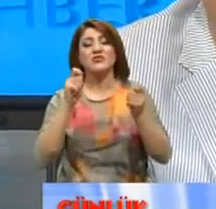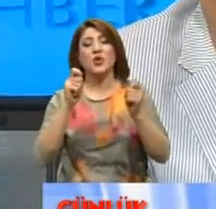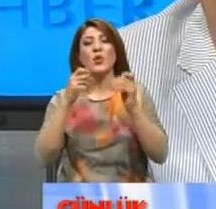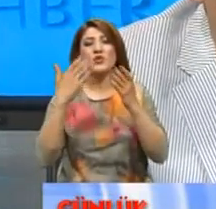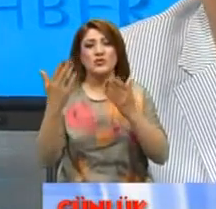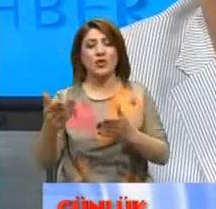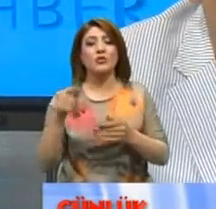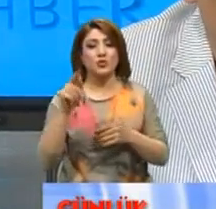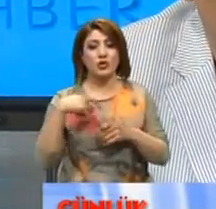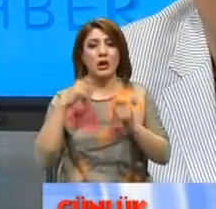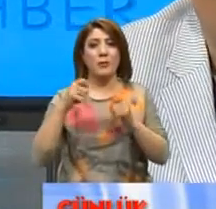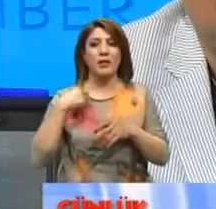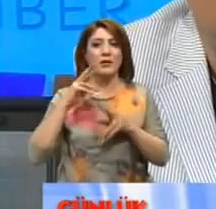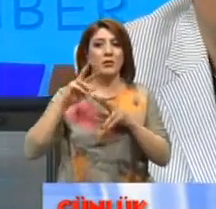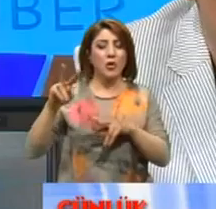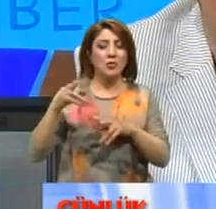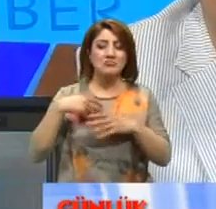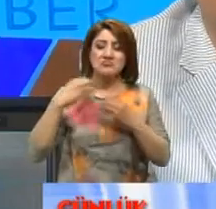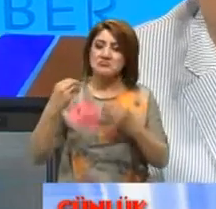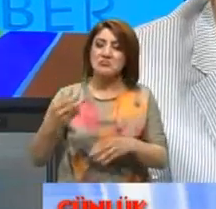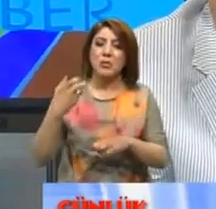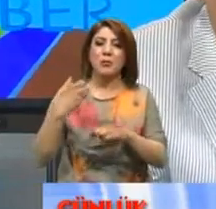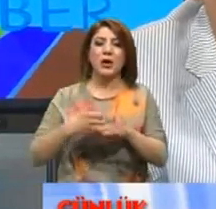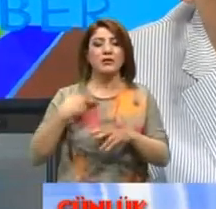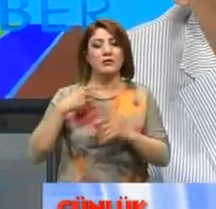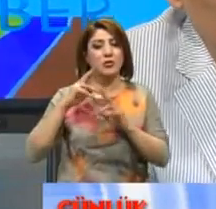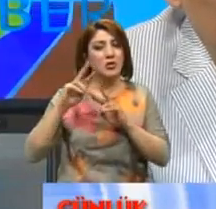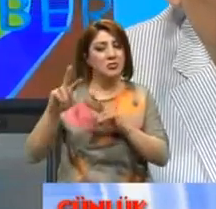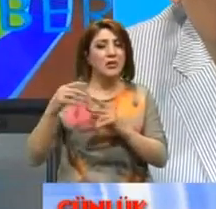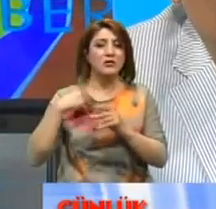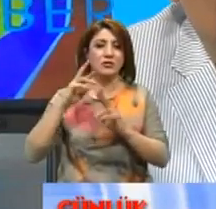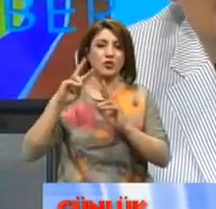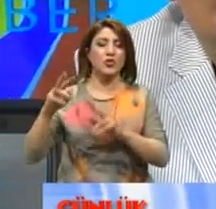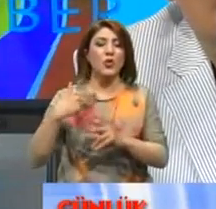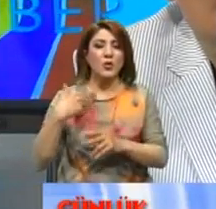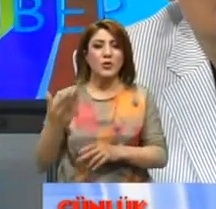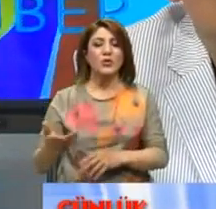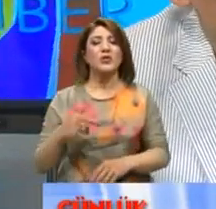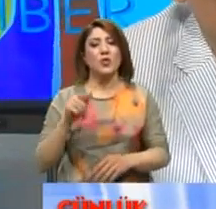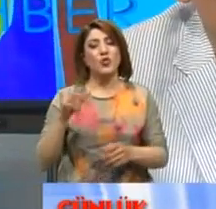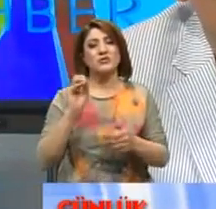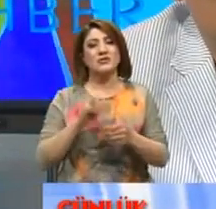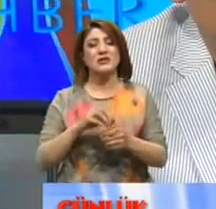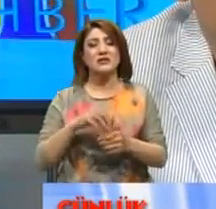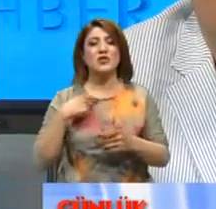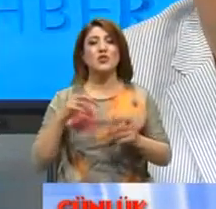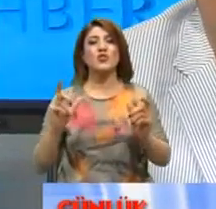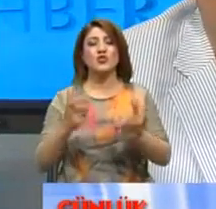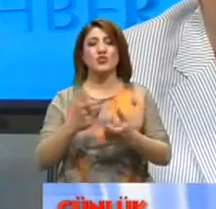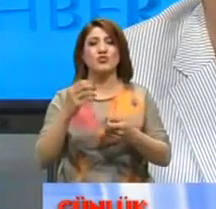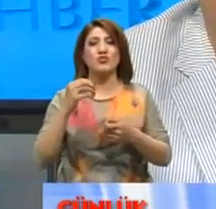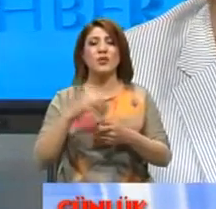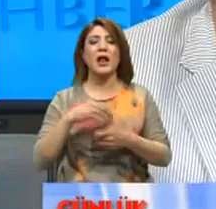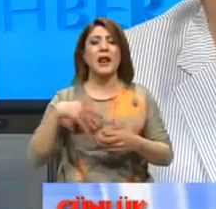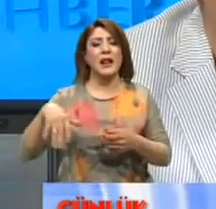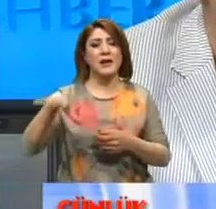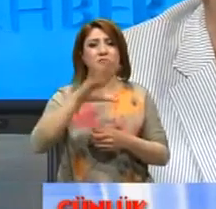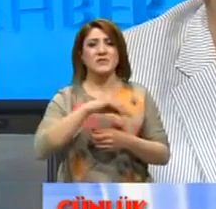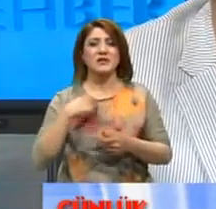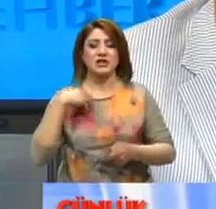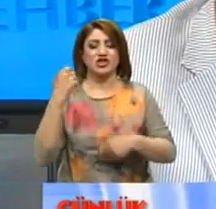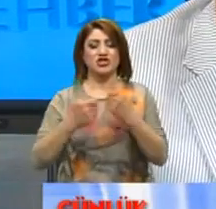Bunu yapabilenlere çok gıptayla bakıyorum, çok da özeniyorum, çok da takdir ediyorum. Onun için bizim grubumuzun zaten hep şeydir, herkesin